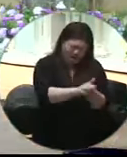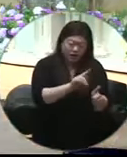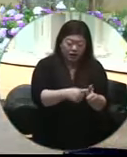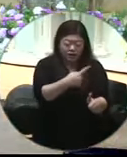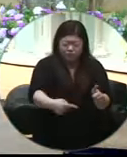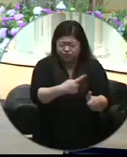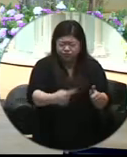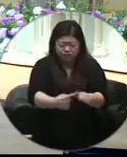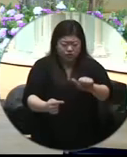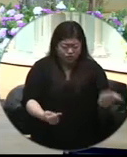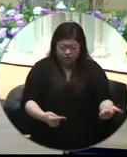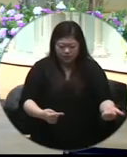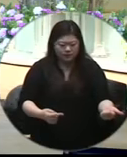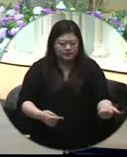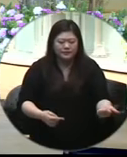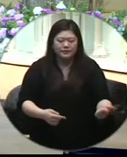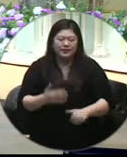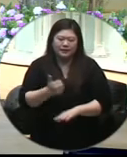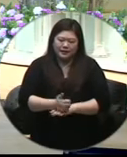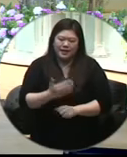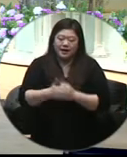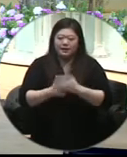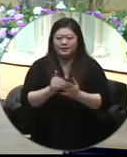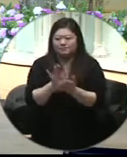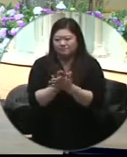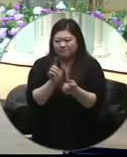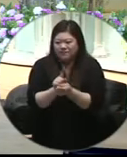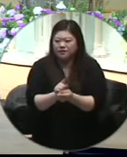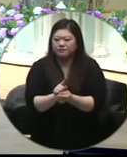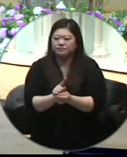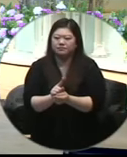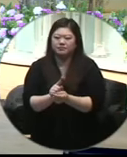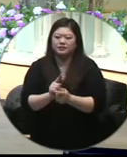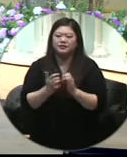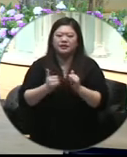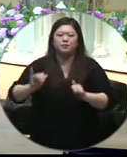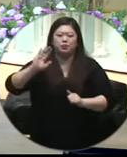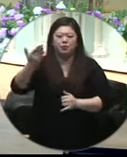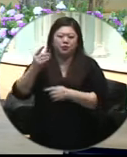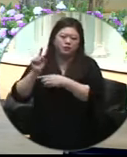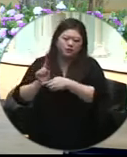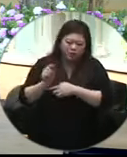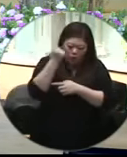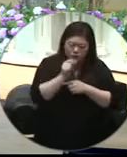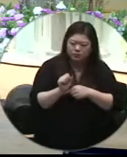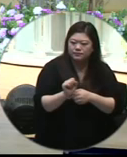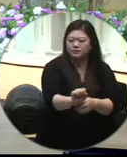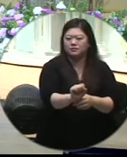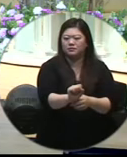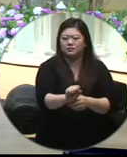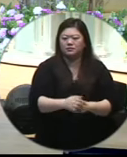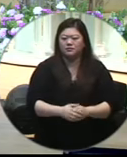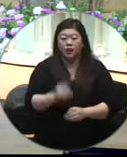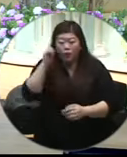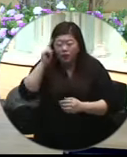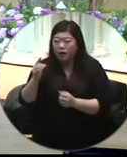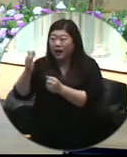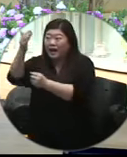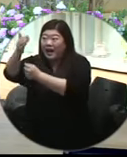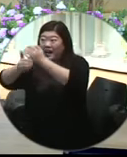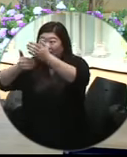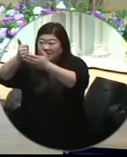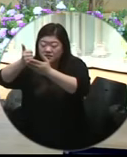하나님이신 하나님이 육신의 인간의 옷을 입고 이때 와야 인간의 눈에 보이니까 인간과 인간을 설득시키고